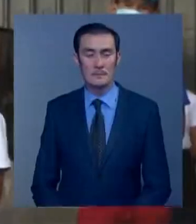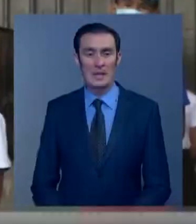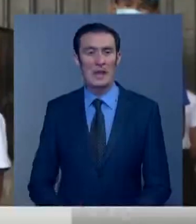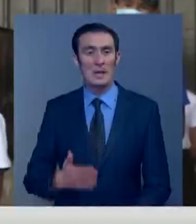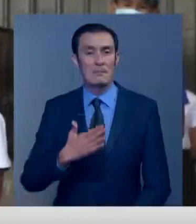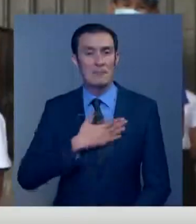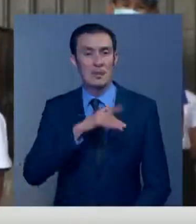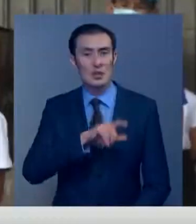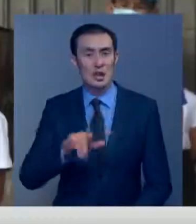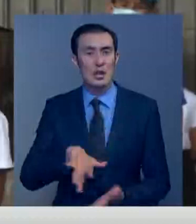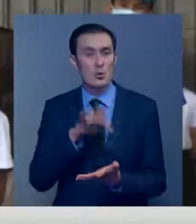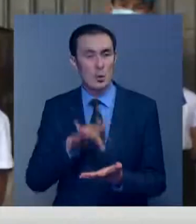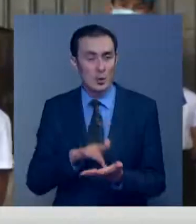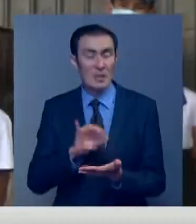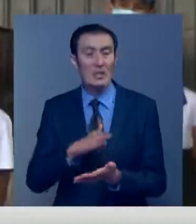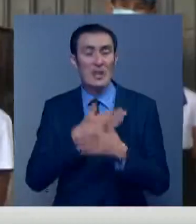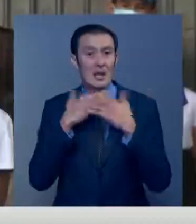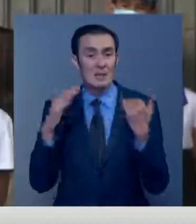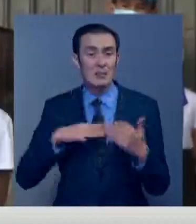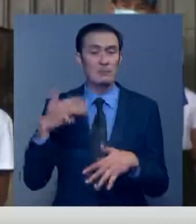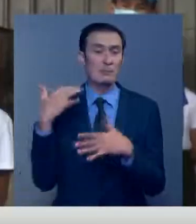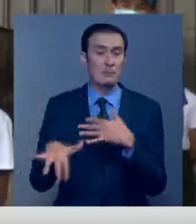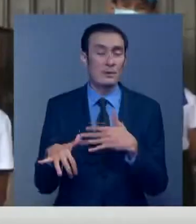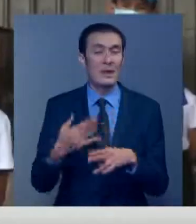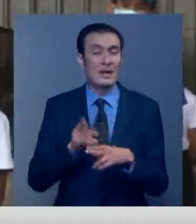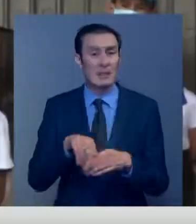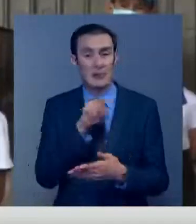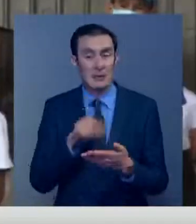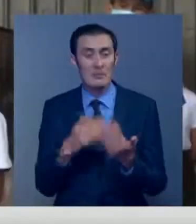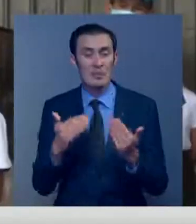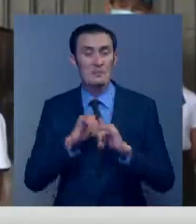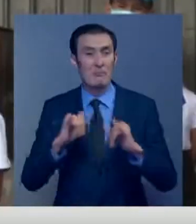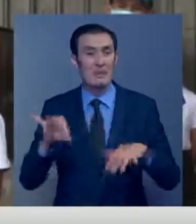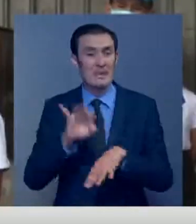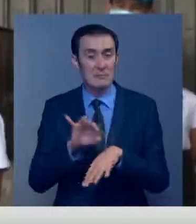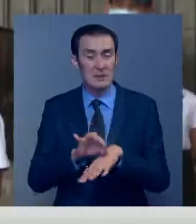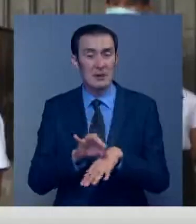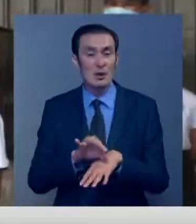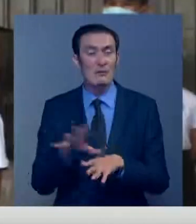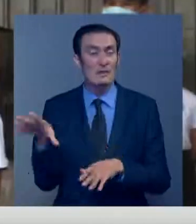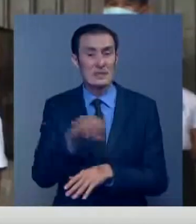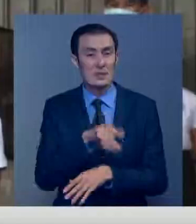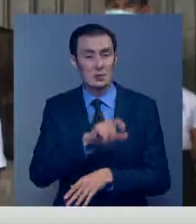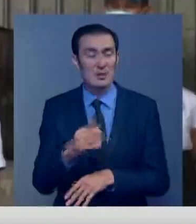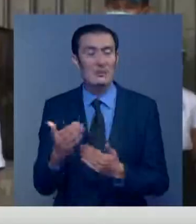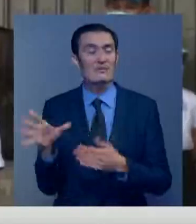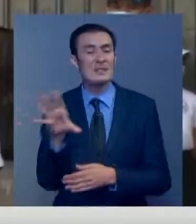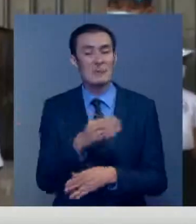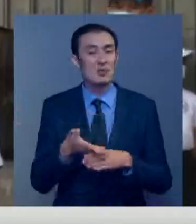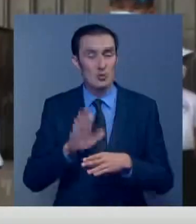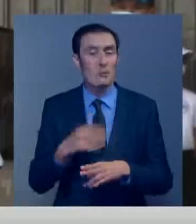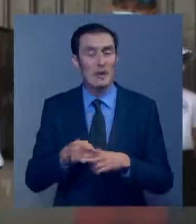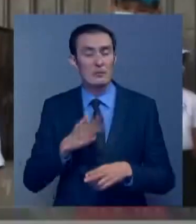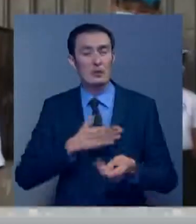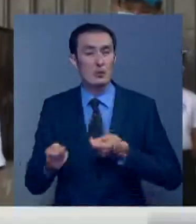Мы жители этого города и не хотим оставаться в стороне от проблемы. Пандемия коснулась всех казахстанцев. Сейчас всем нелегко. Поэтому